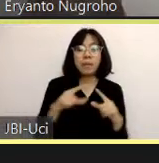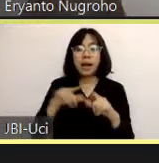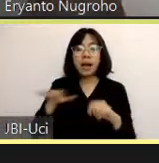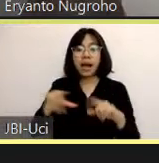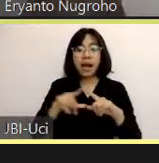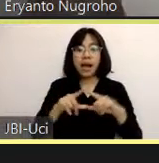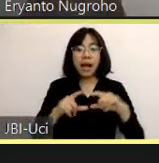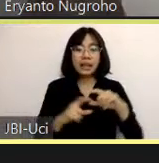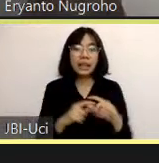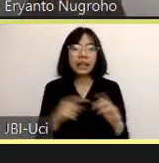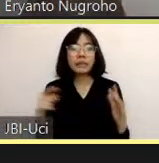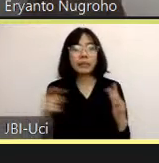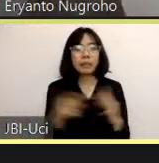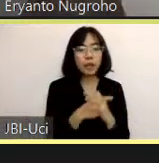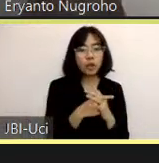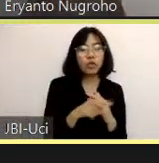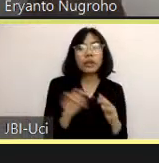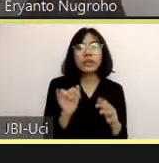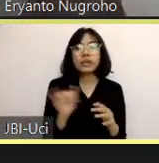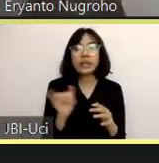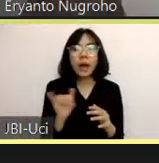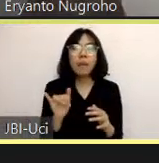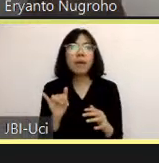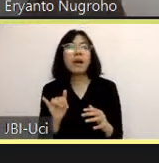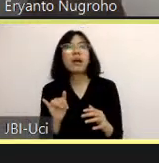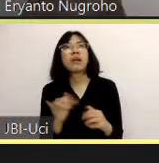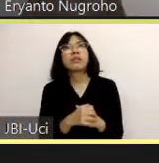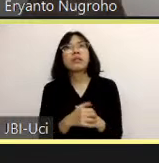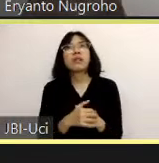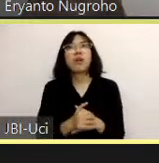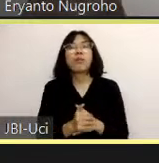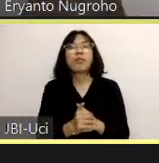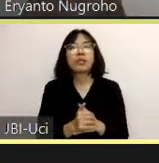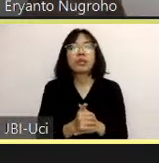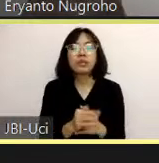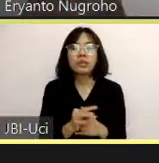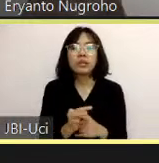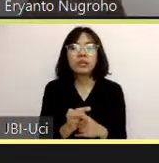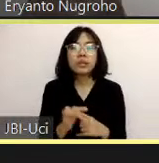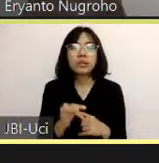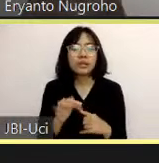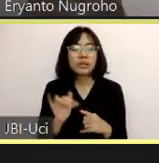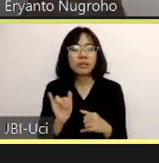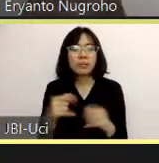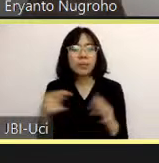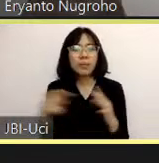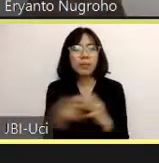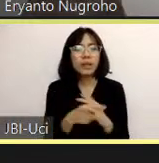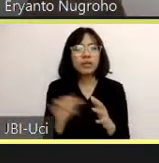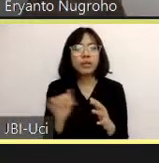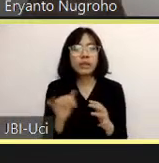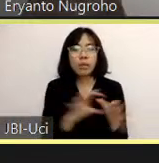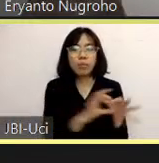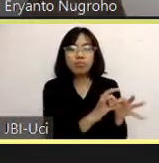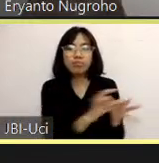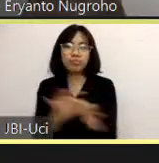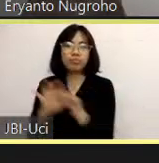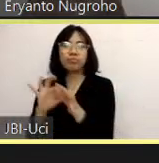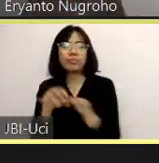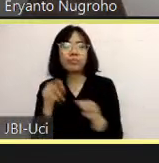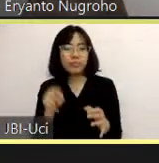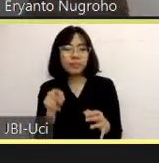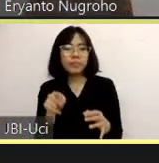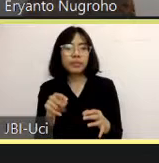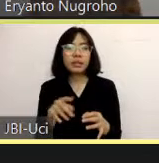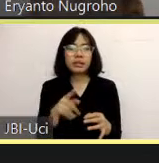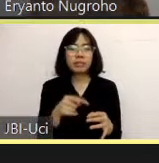ya, ini yang biasanya dianggap institusi yang paling besar perannya